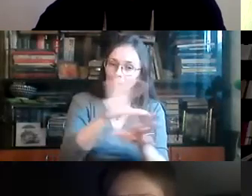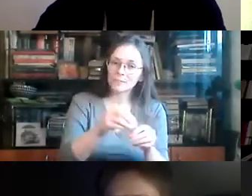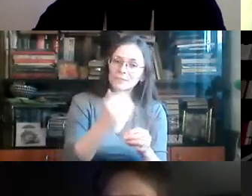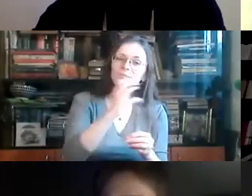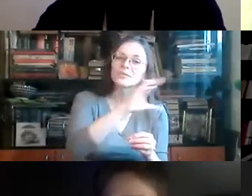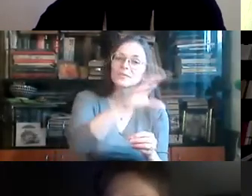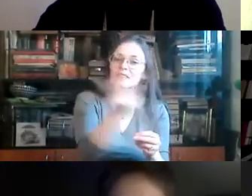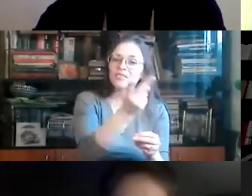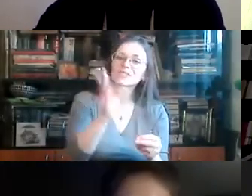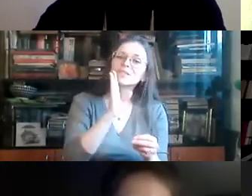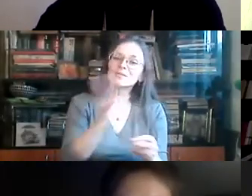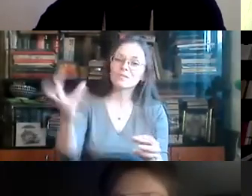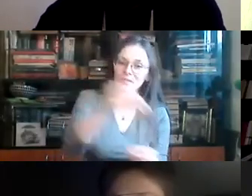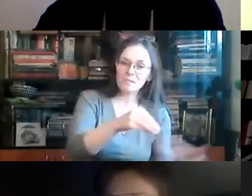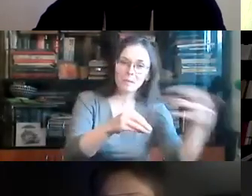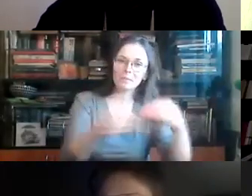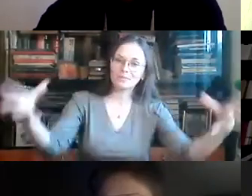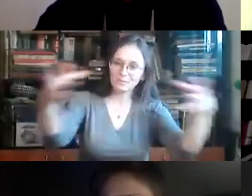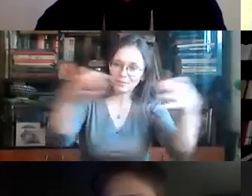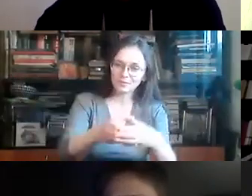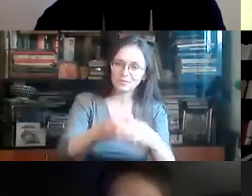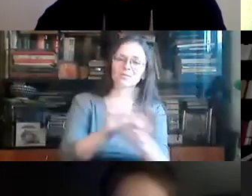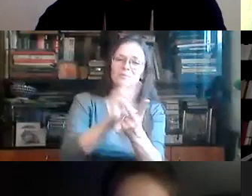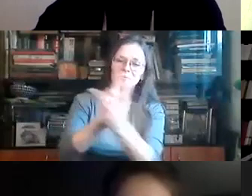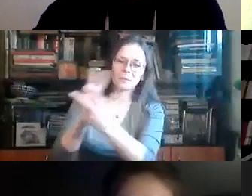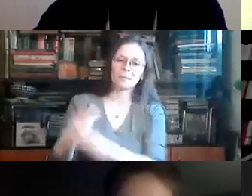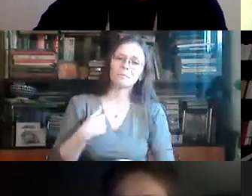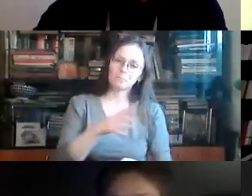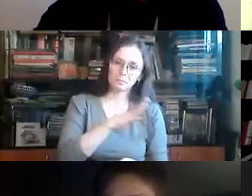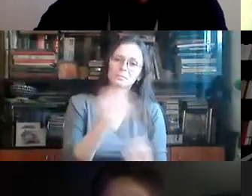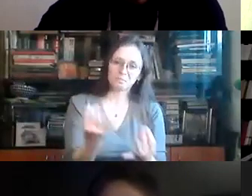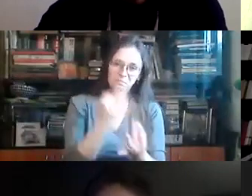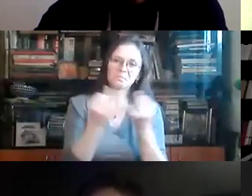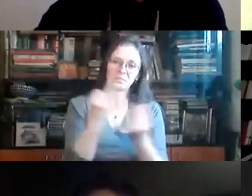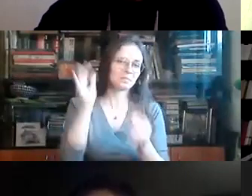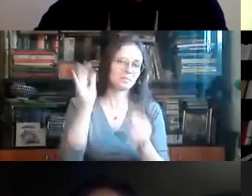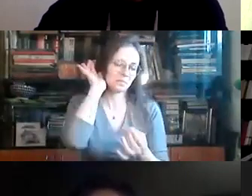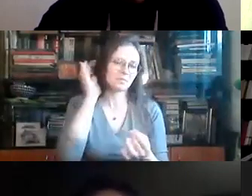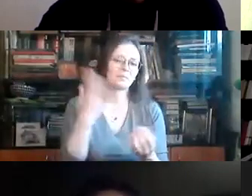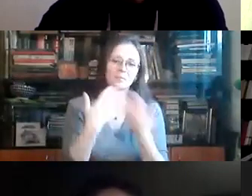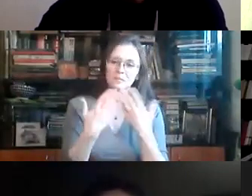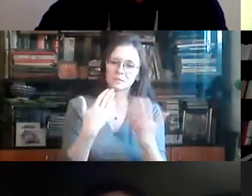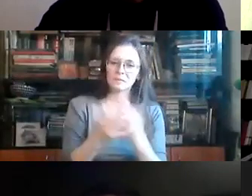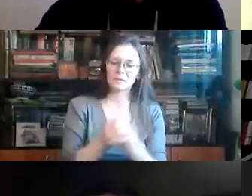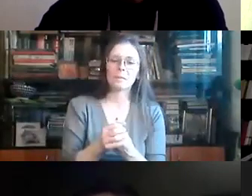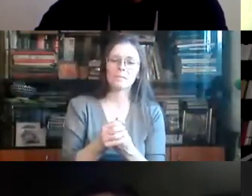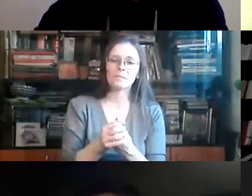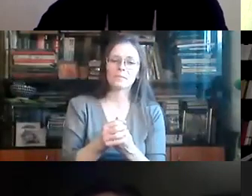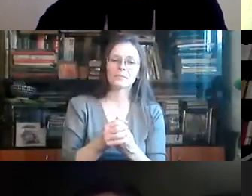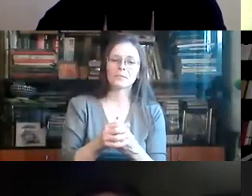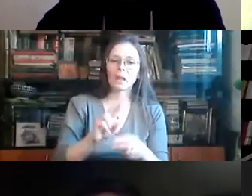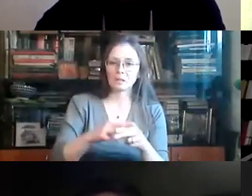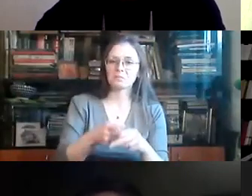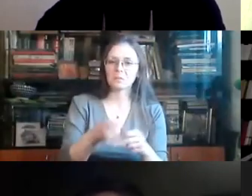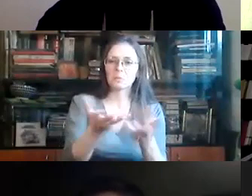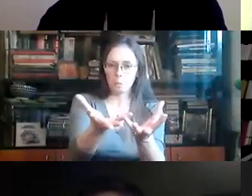встречу. Действительно, мне было очень интересно, и это вот один из, так скажем, плодов этой негативной ситуации, позитивной, что